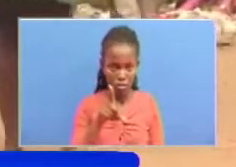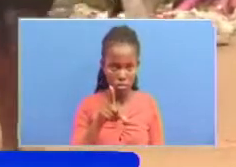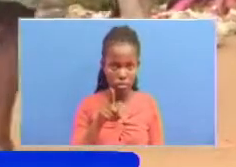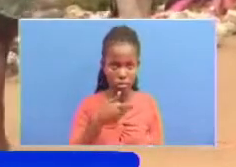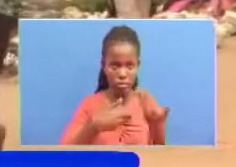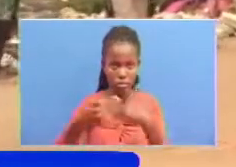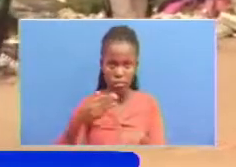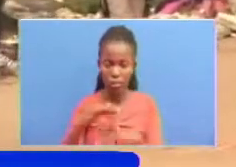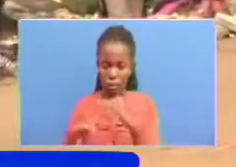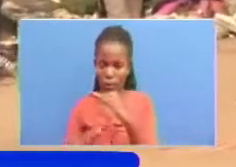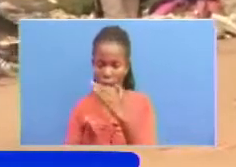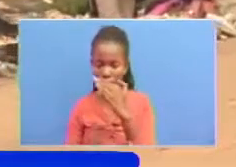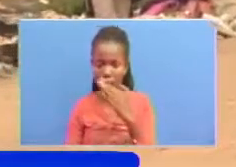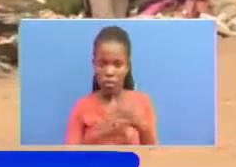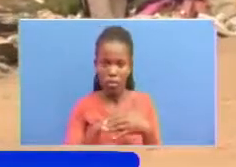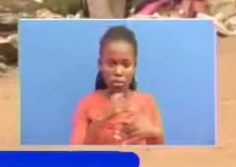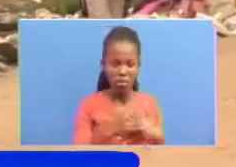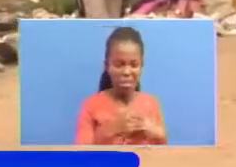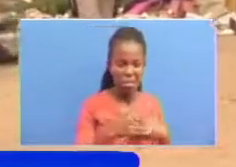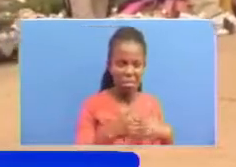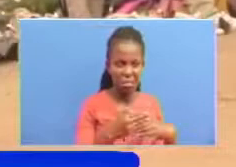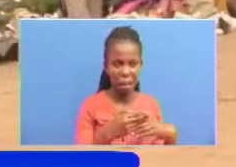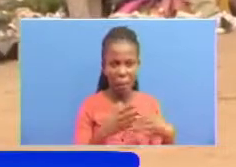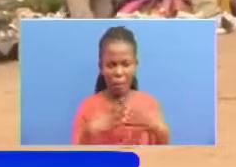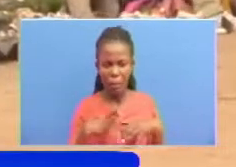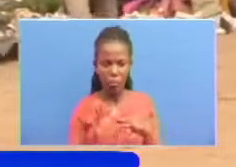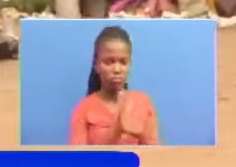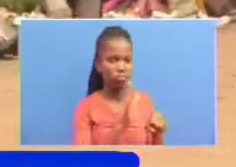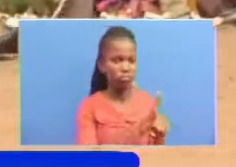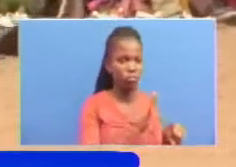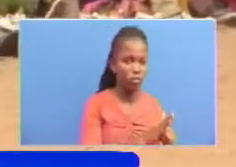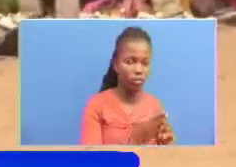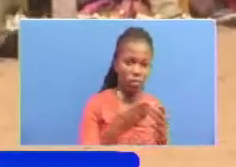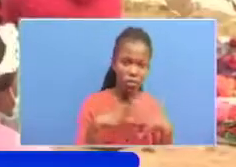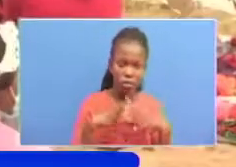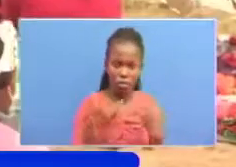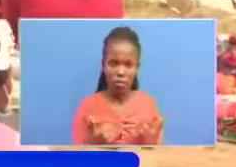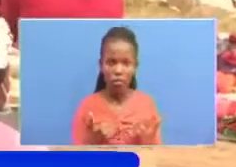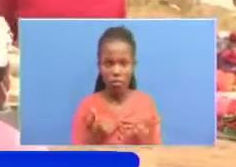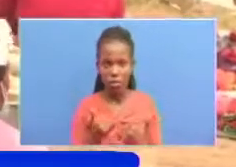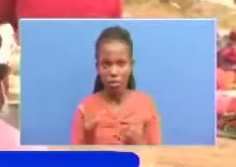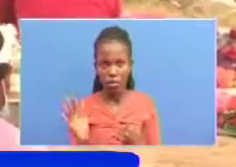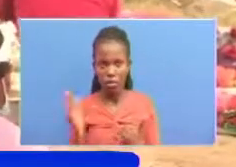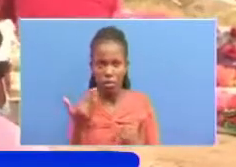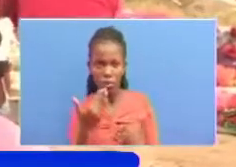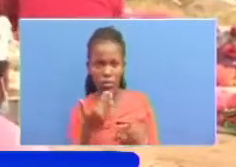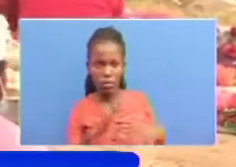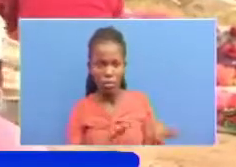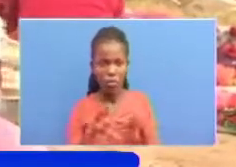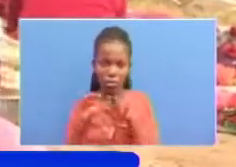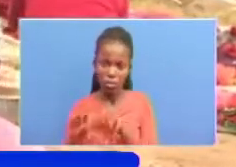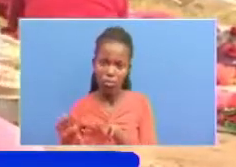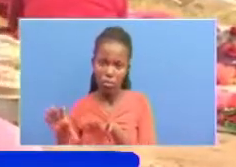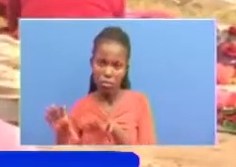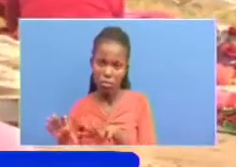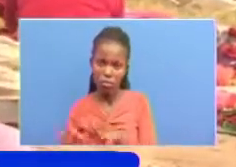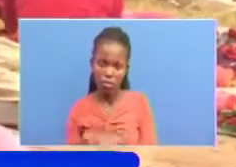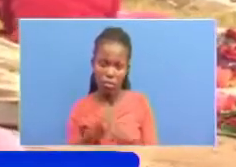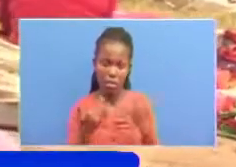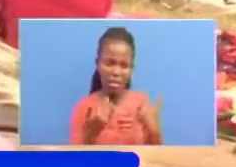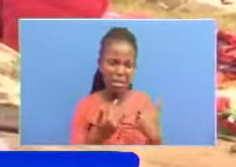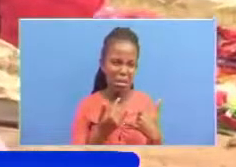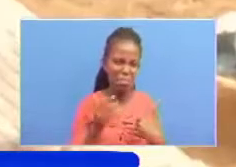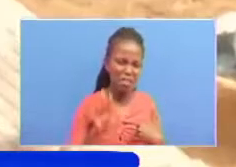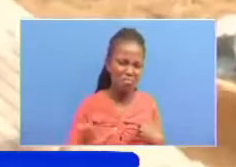na utambaika itina wa kwitha kwina musukumano mwingi andoingi mosete itambia ya kusioka utandithia ni musini uu na yu mianyani